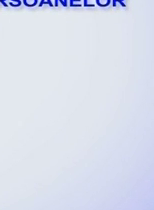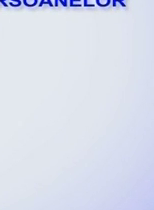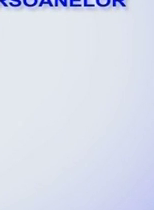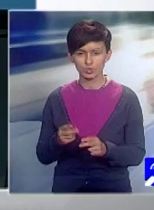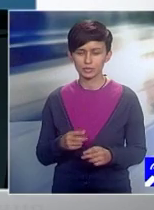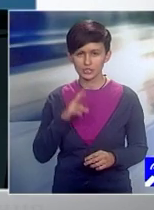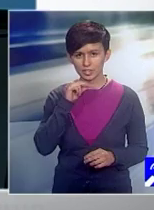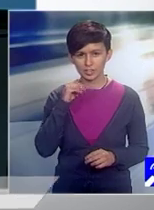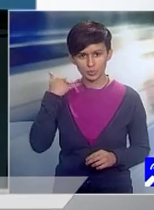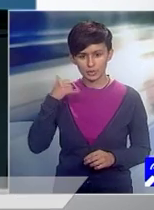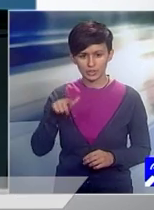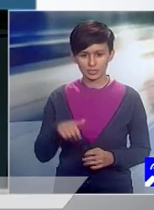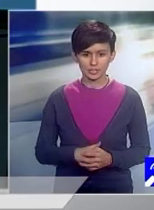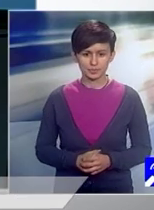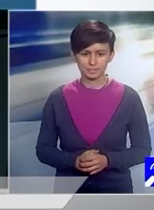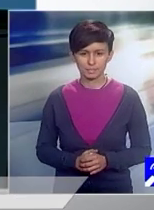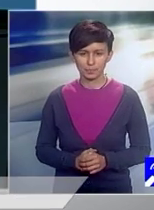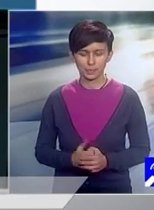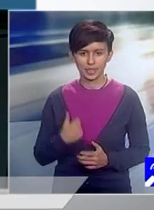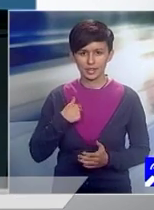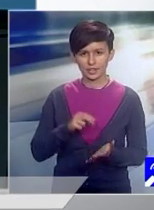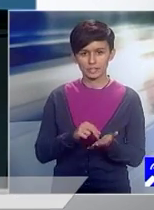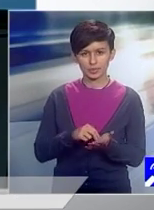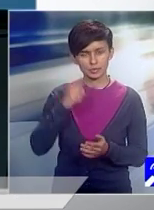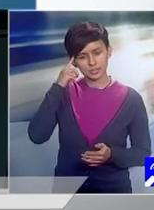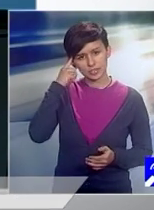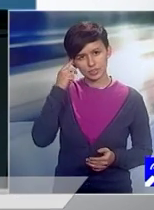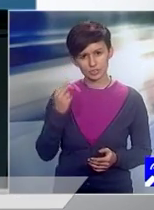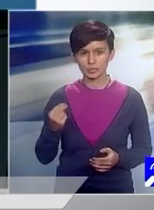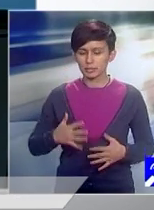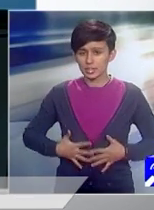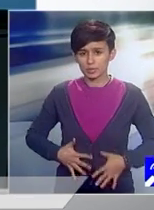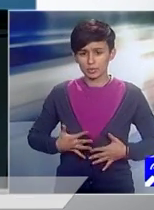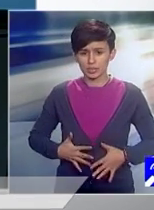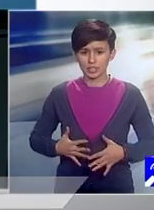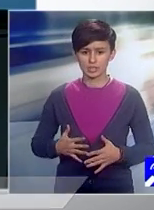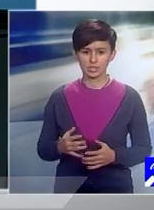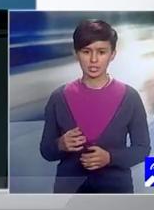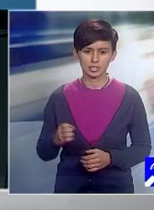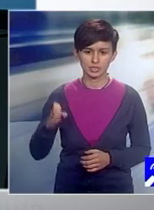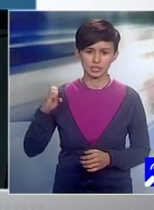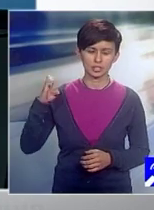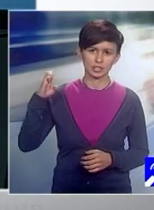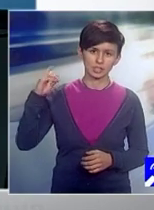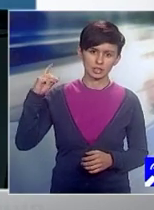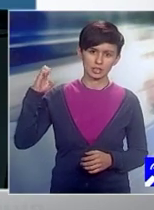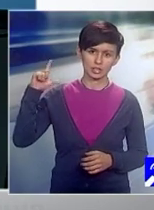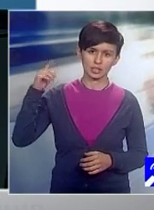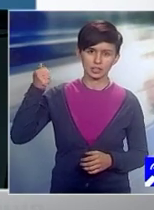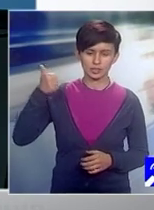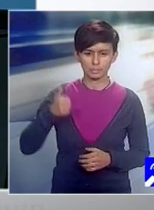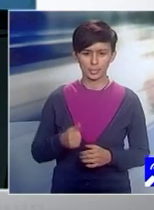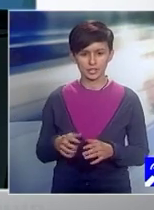Spun acum dobrei deni și vă propun să-i cunoaștem mai bine pe ucrainenii sau haholii din Delta, mai precis din